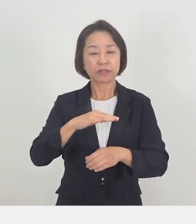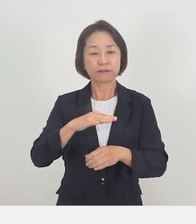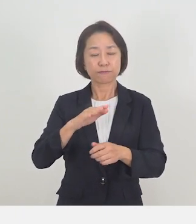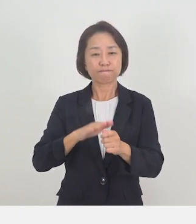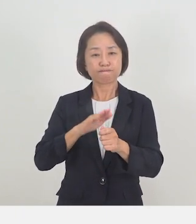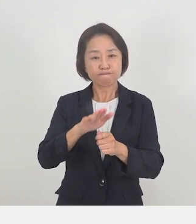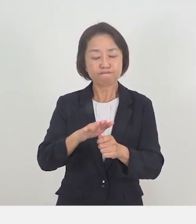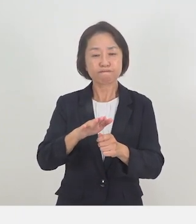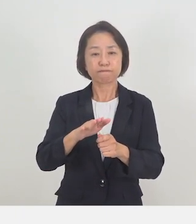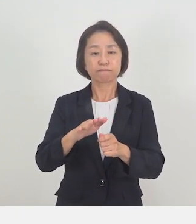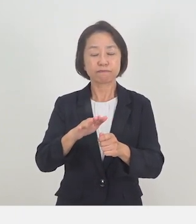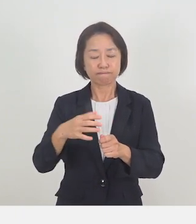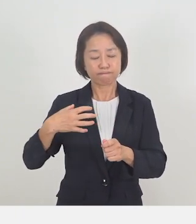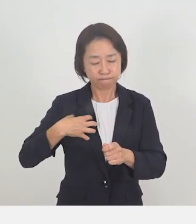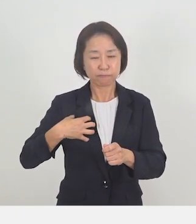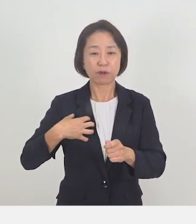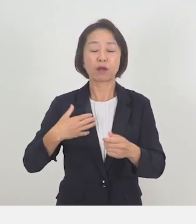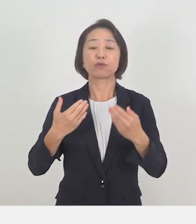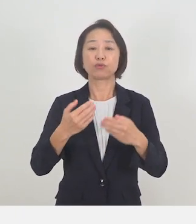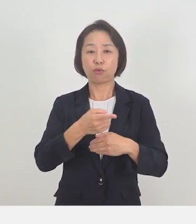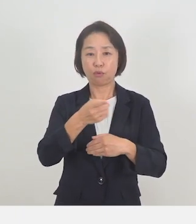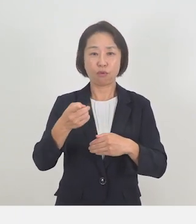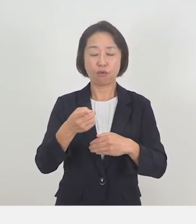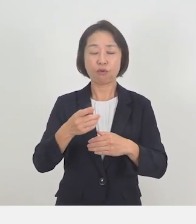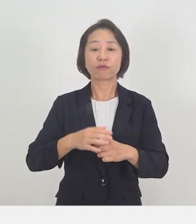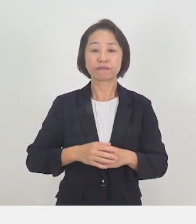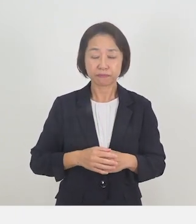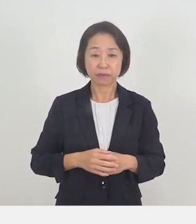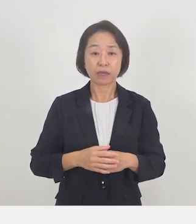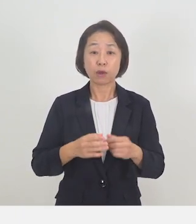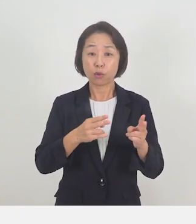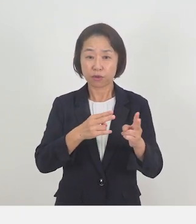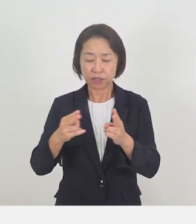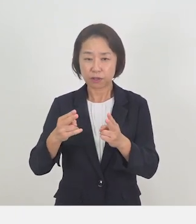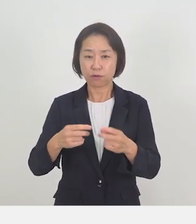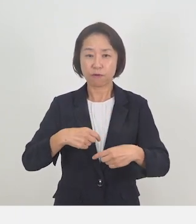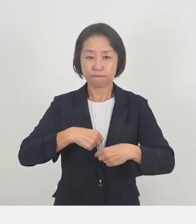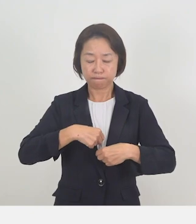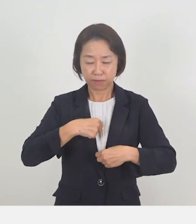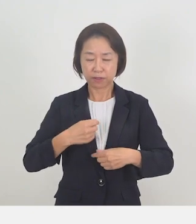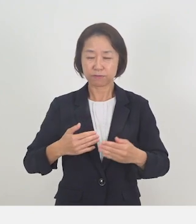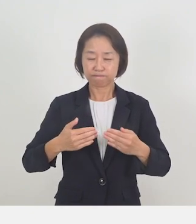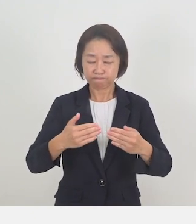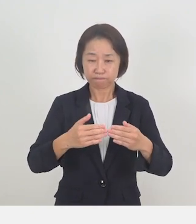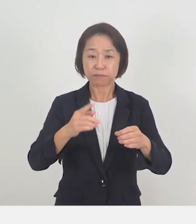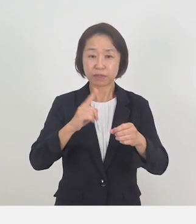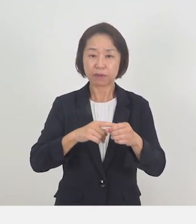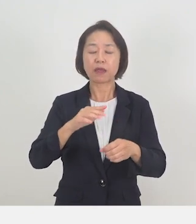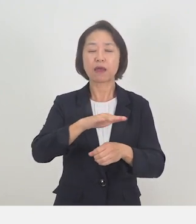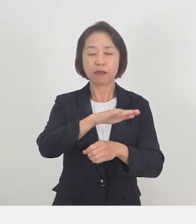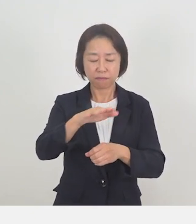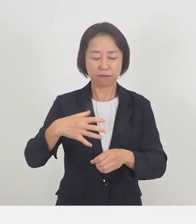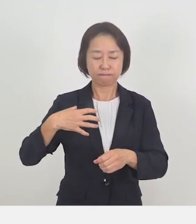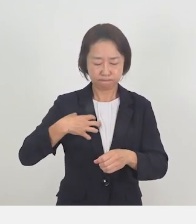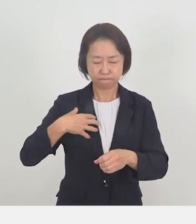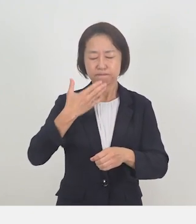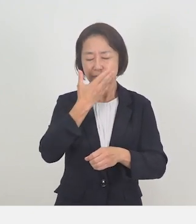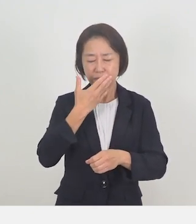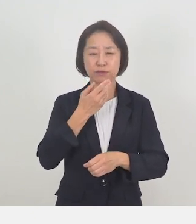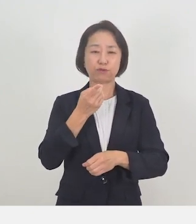なりこの制度の円滑適正な思考にあたって中海事業者の果たす役割が大きい